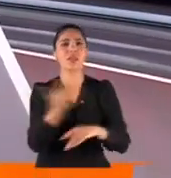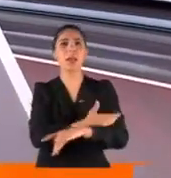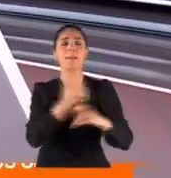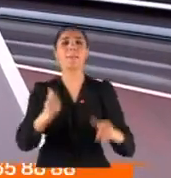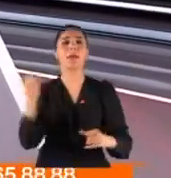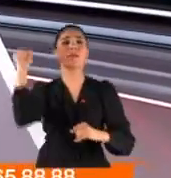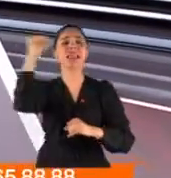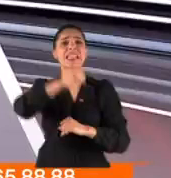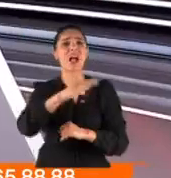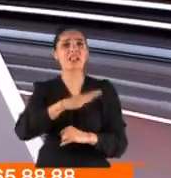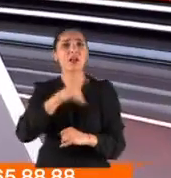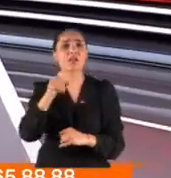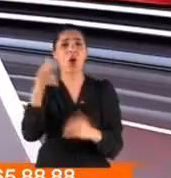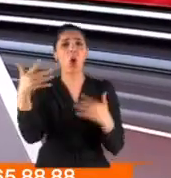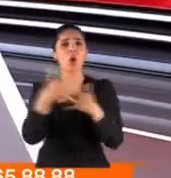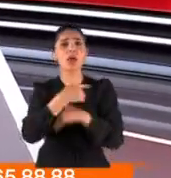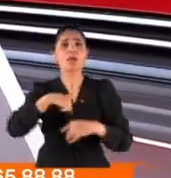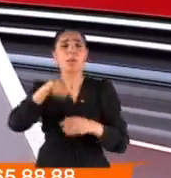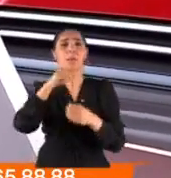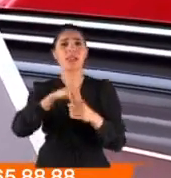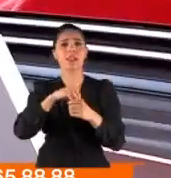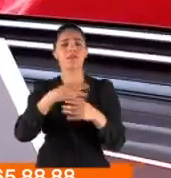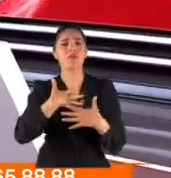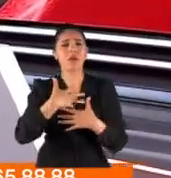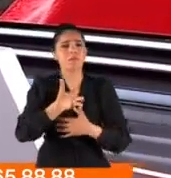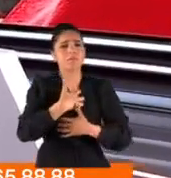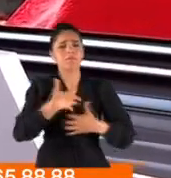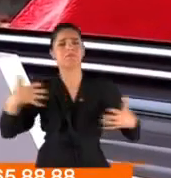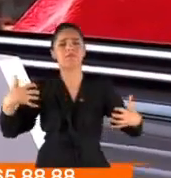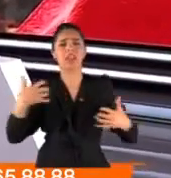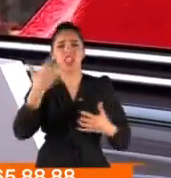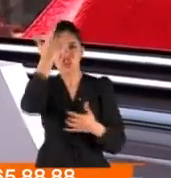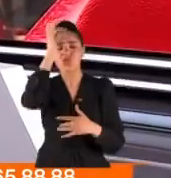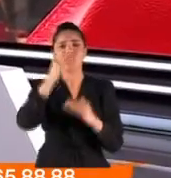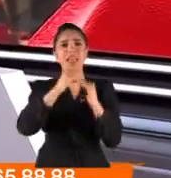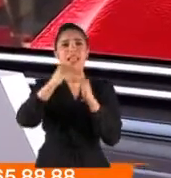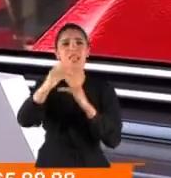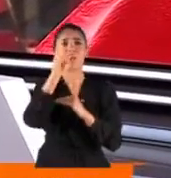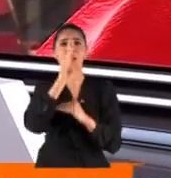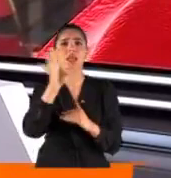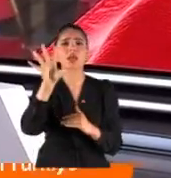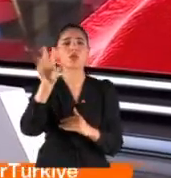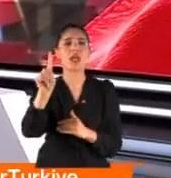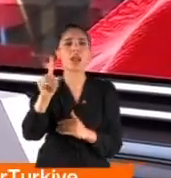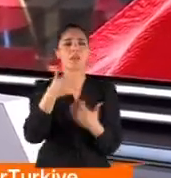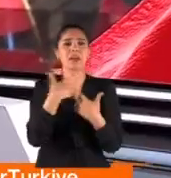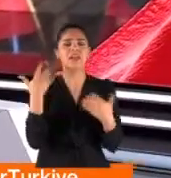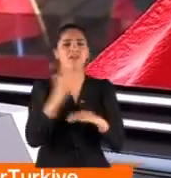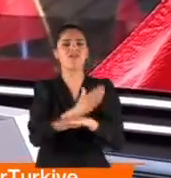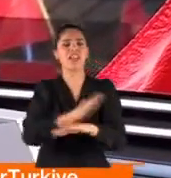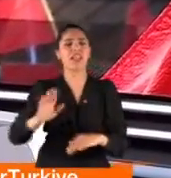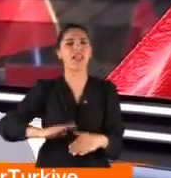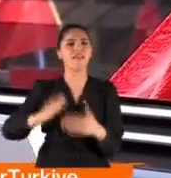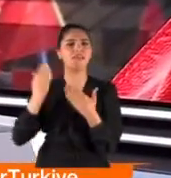Memleket saldırı altındayken o gece bizim için göğsünü siper eden şehitlerimiz 251 kahraman vatan